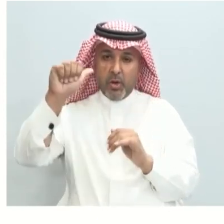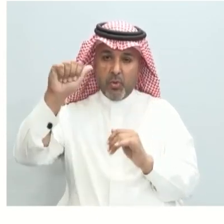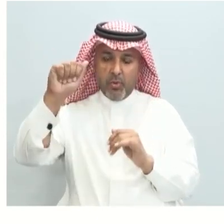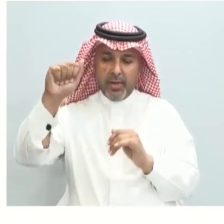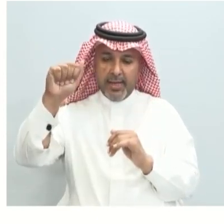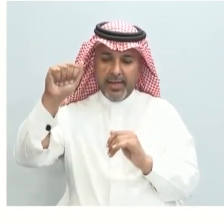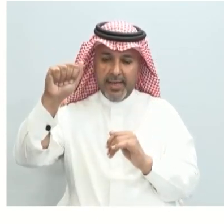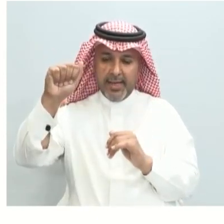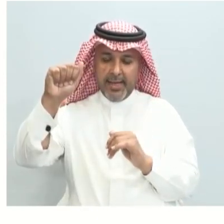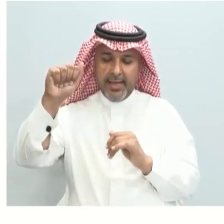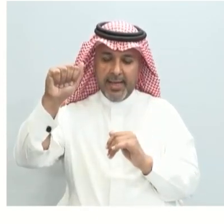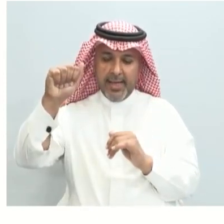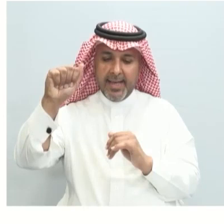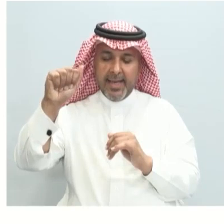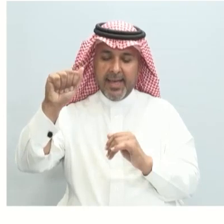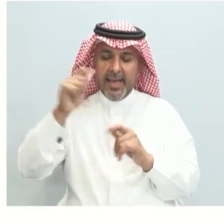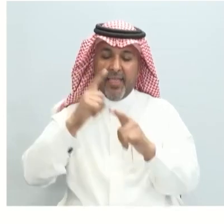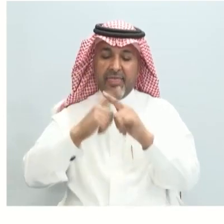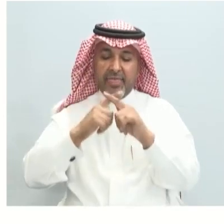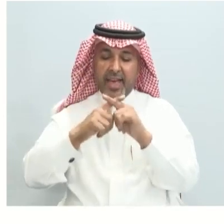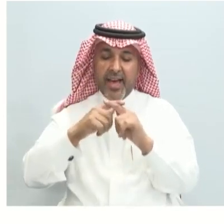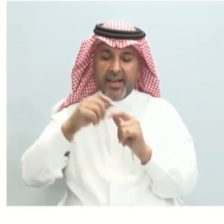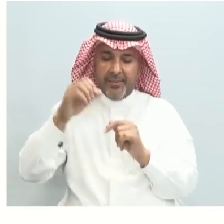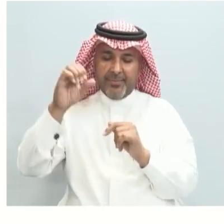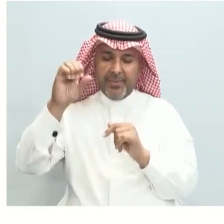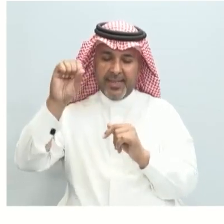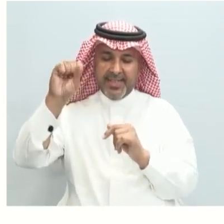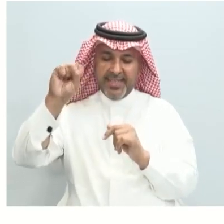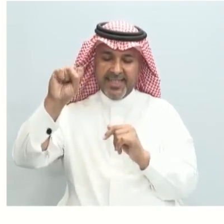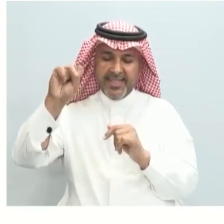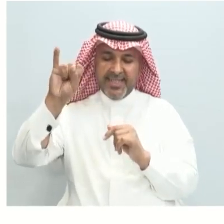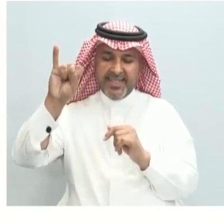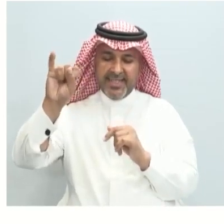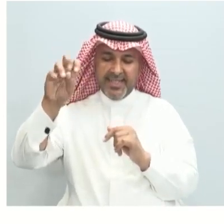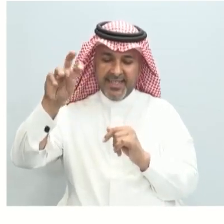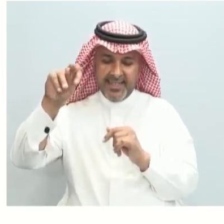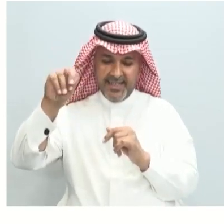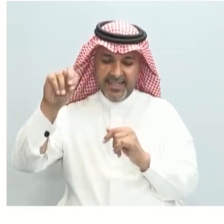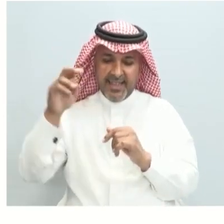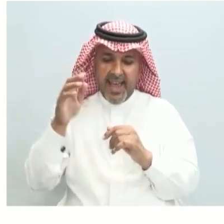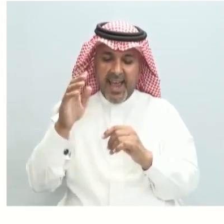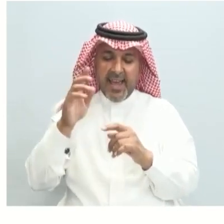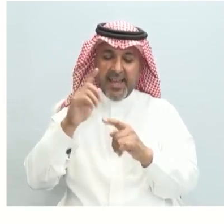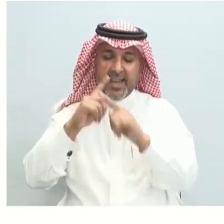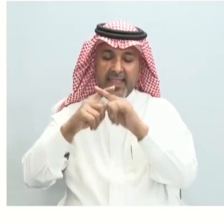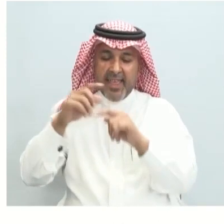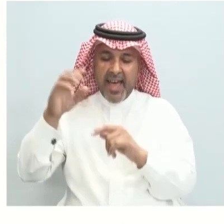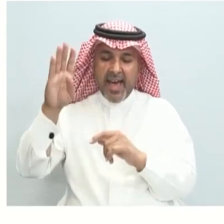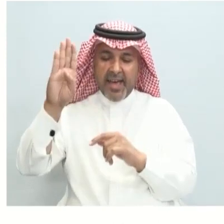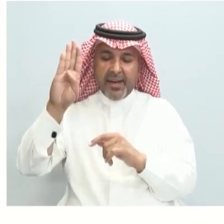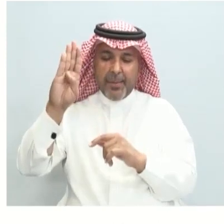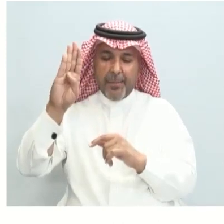ذكرنا إنه السعة السعة هي عبارة عن القيمة المطلقة لـ